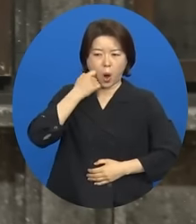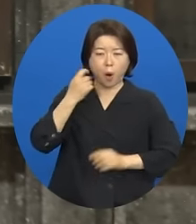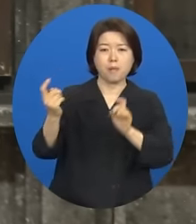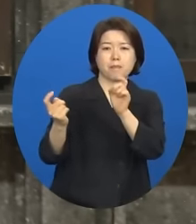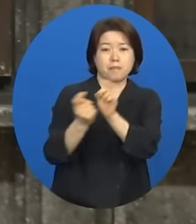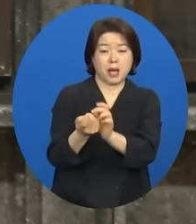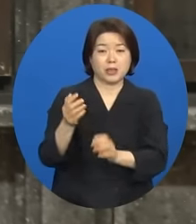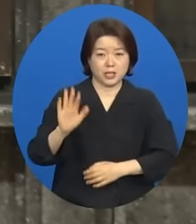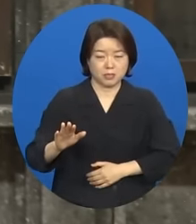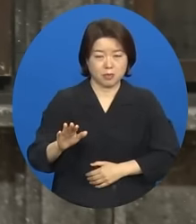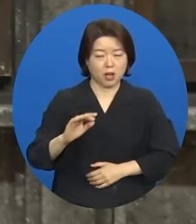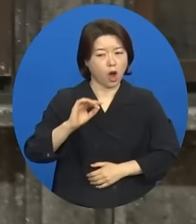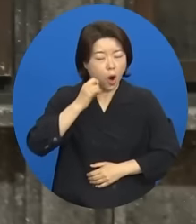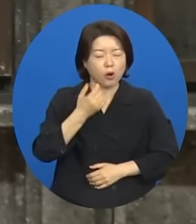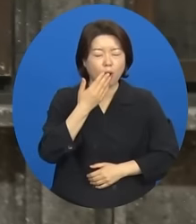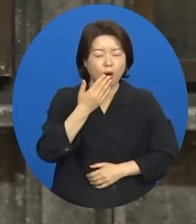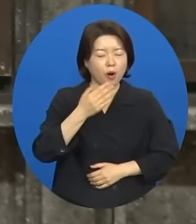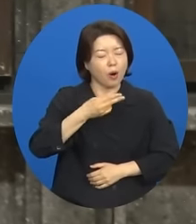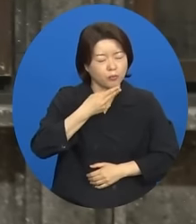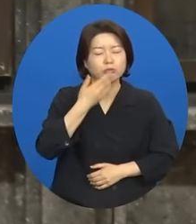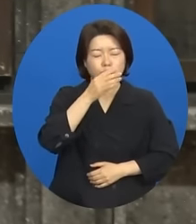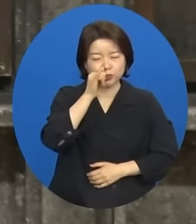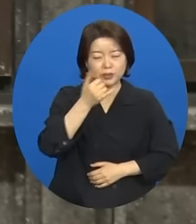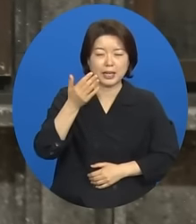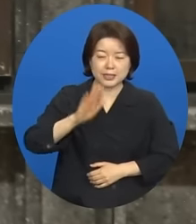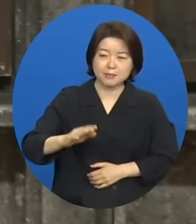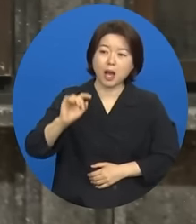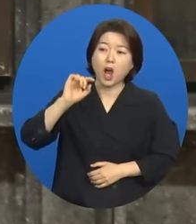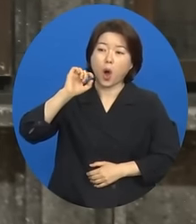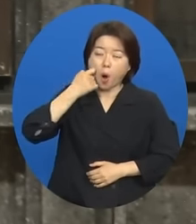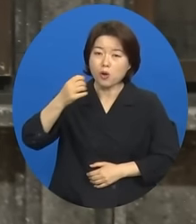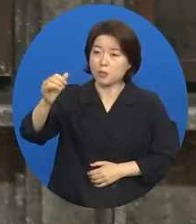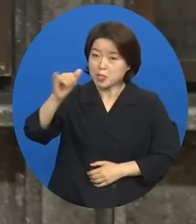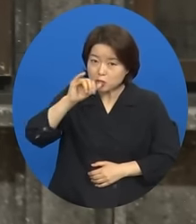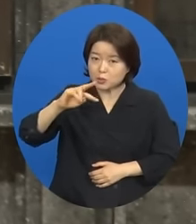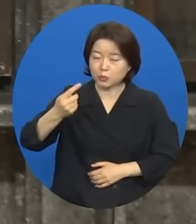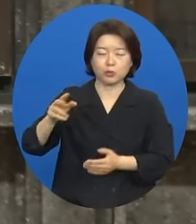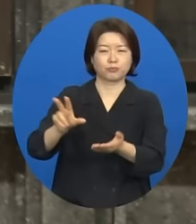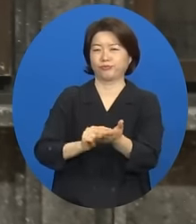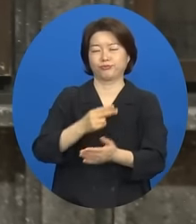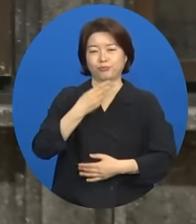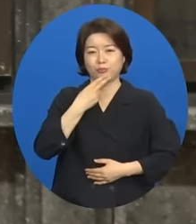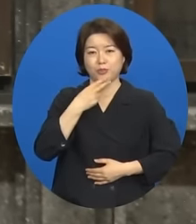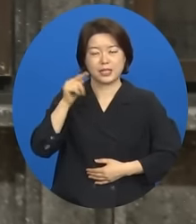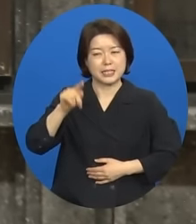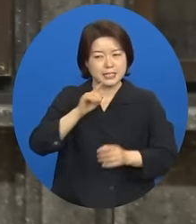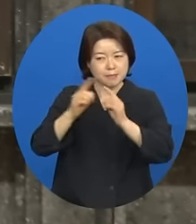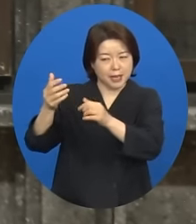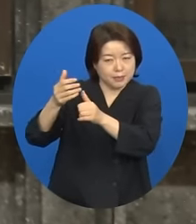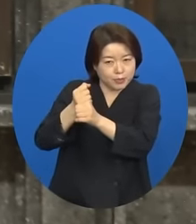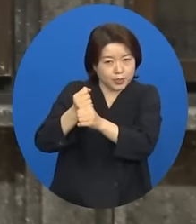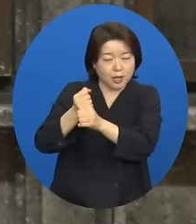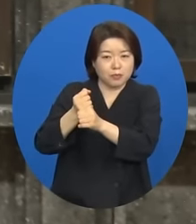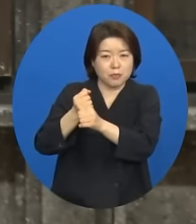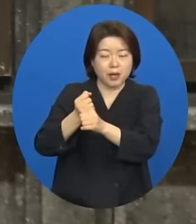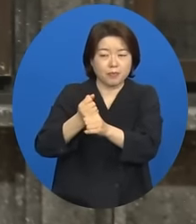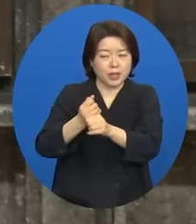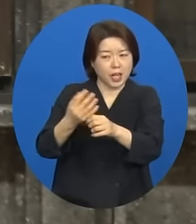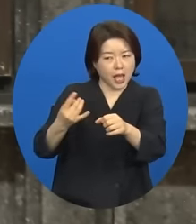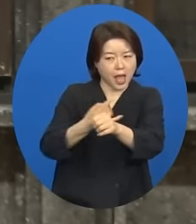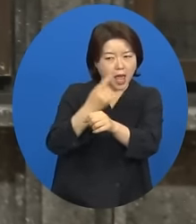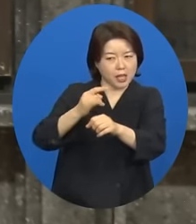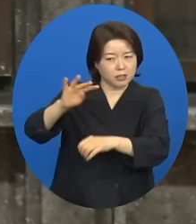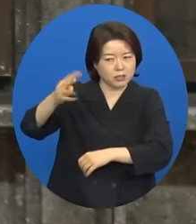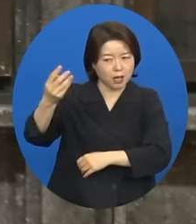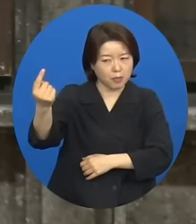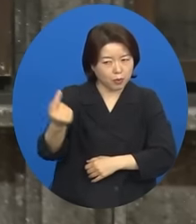있을지라도, 어려움이 없을 수도 있지만 어려움이 있을지라도 문제가 되지 않습니다. 자, 이것을 붙잡고 있으면 형에서 400명이 오는